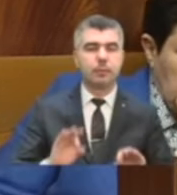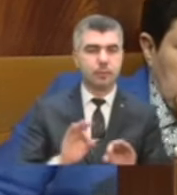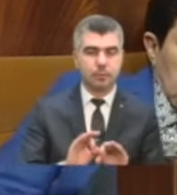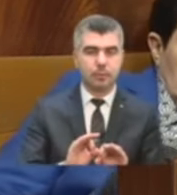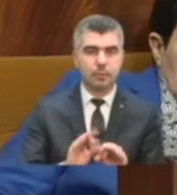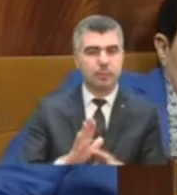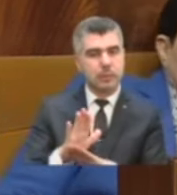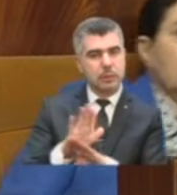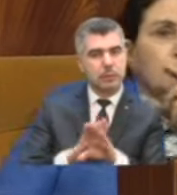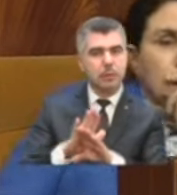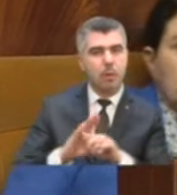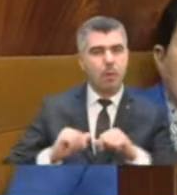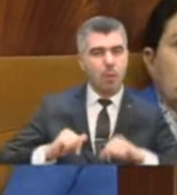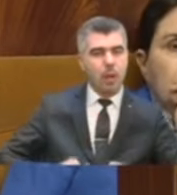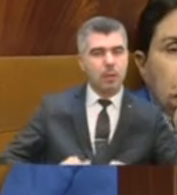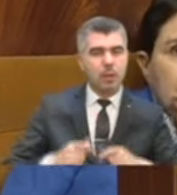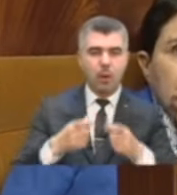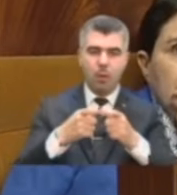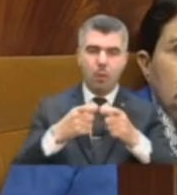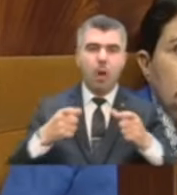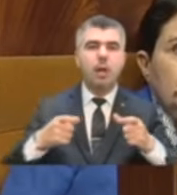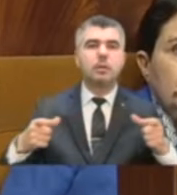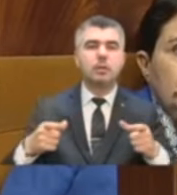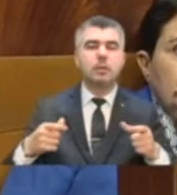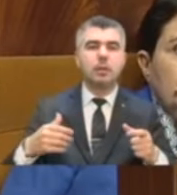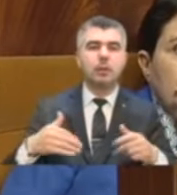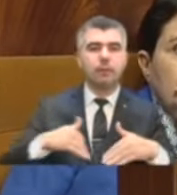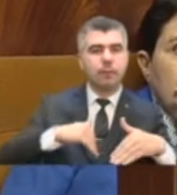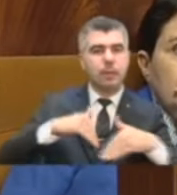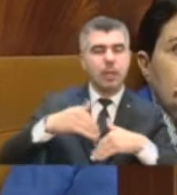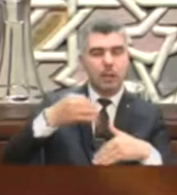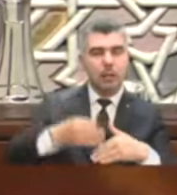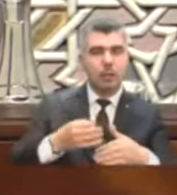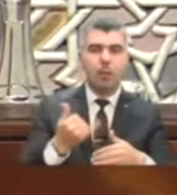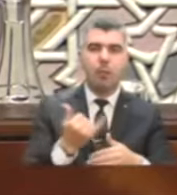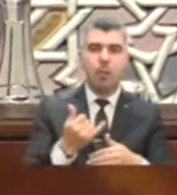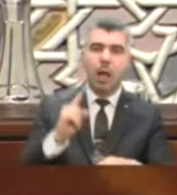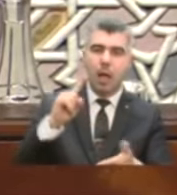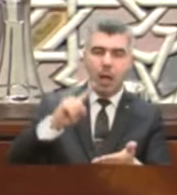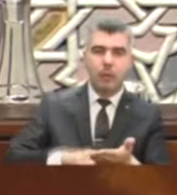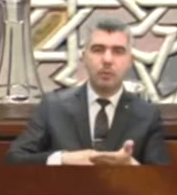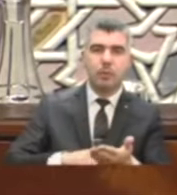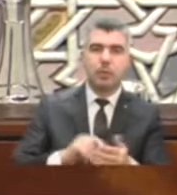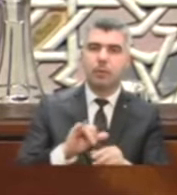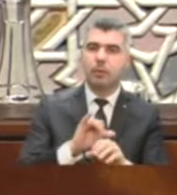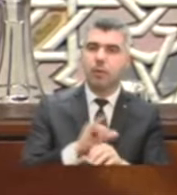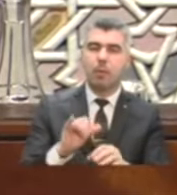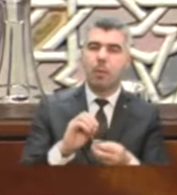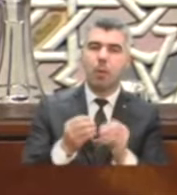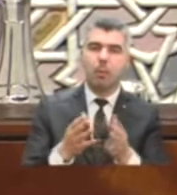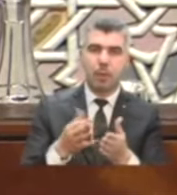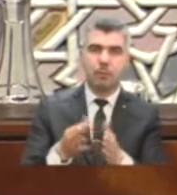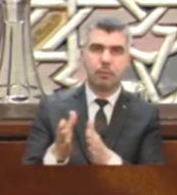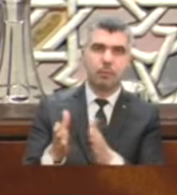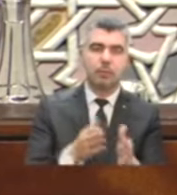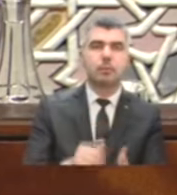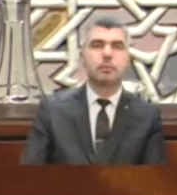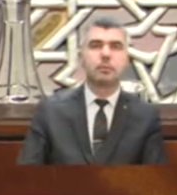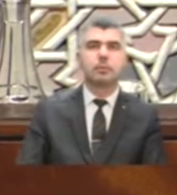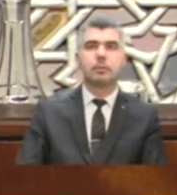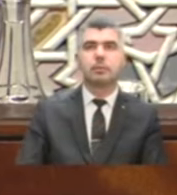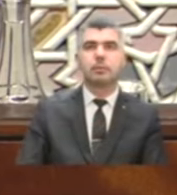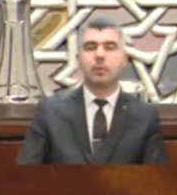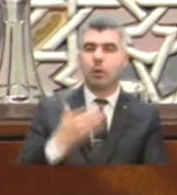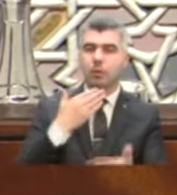نلتمس من الحكومة توسيع هذه المحاور الطرقية تجنبا شكرا سيد نائب، تجاوزتي الوقت.